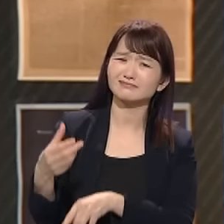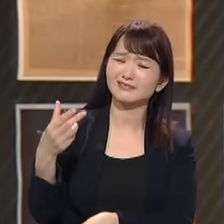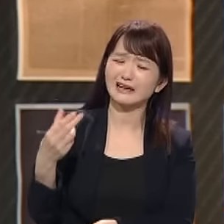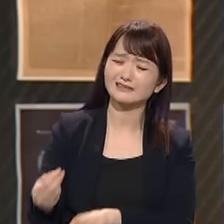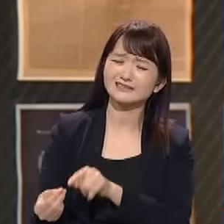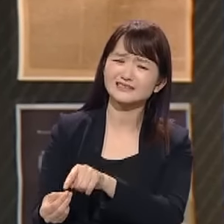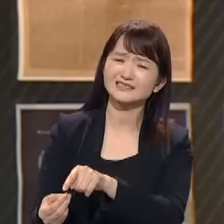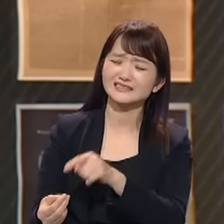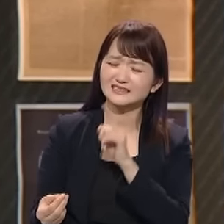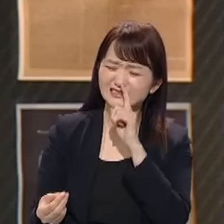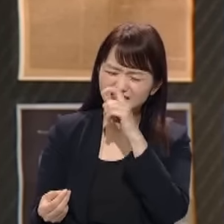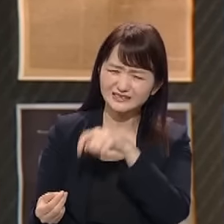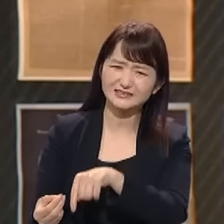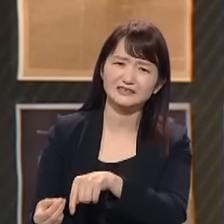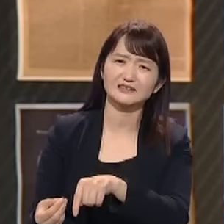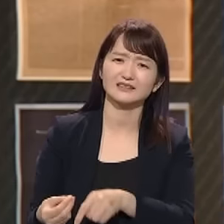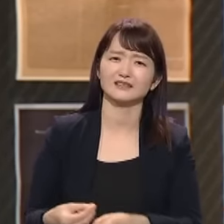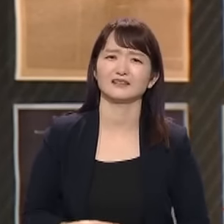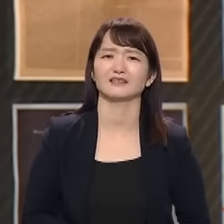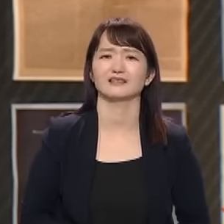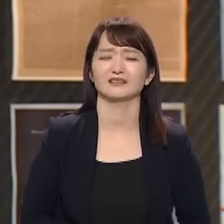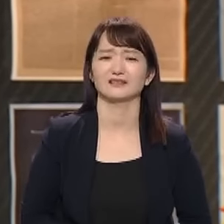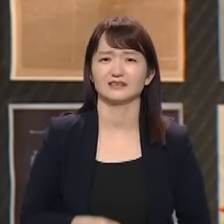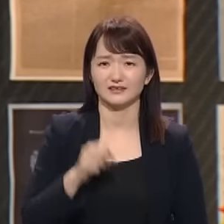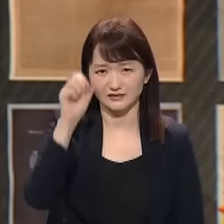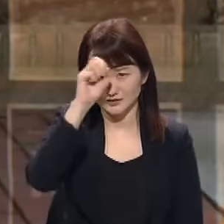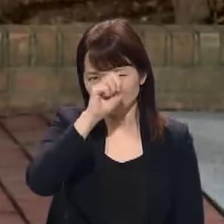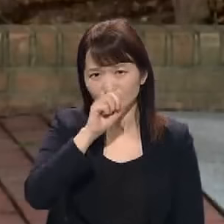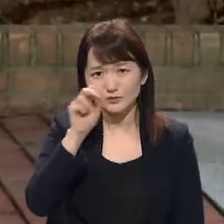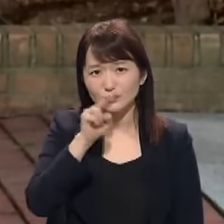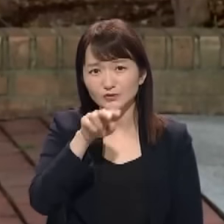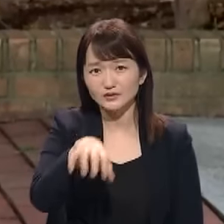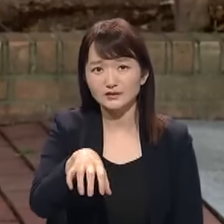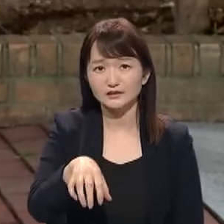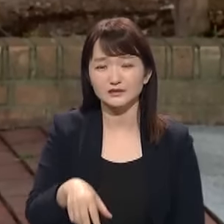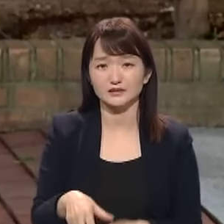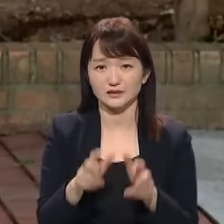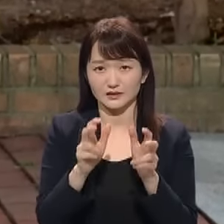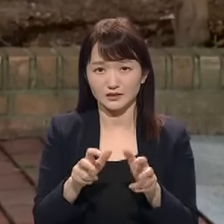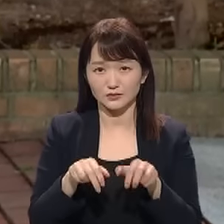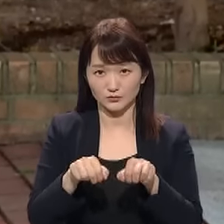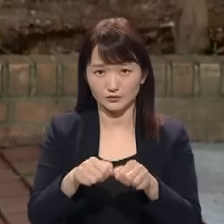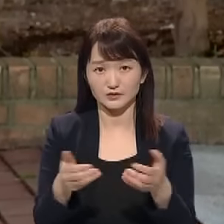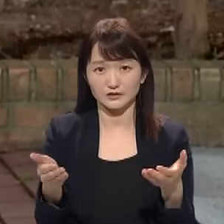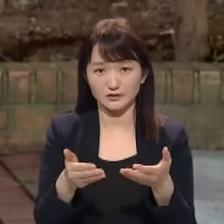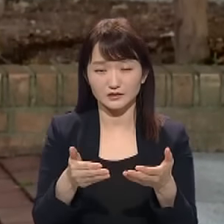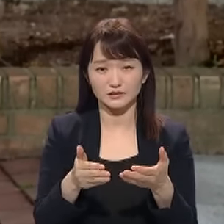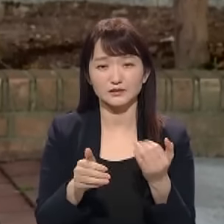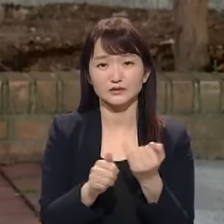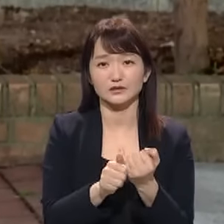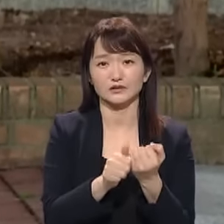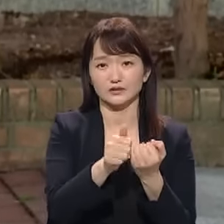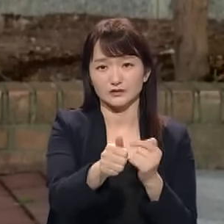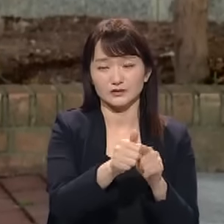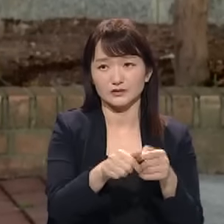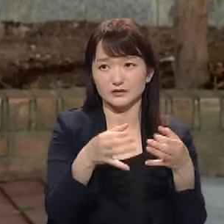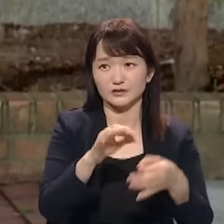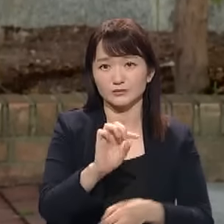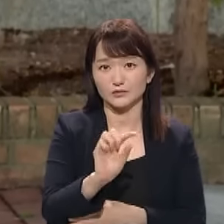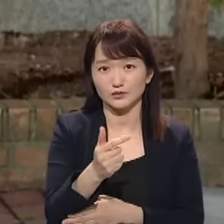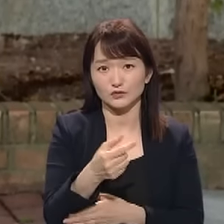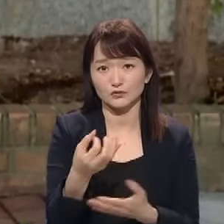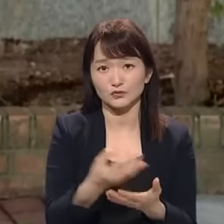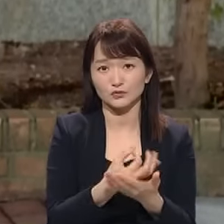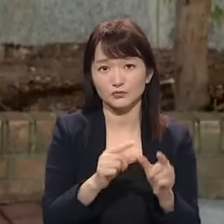퇴비, 아유 더러워지자 하신 김수현님. 자, 용인에서 에어컨 청소업하는 우리 신랑 김병근 씨 수입의 일정 금액을